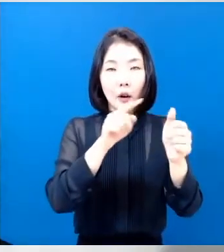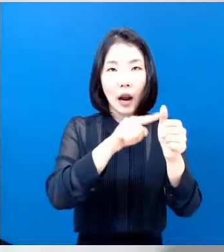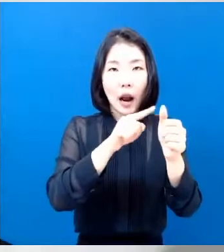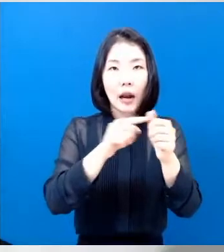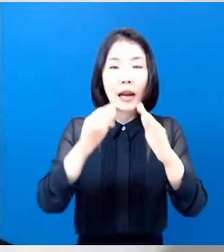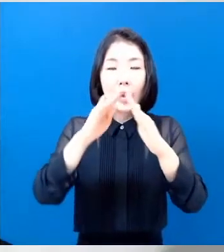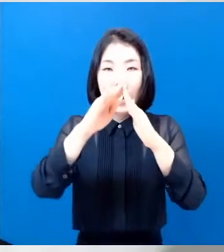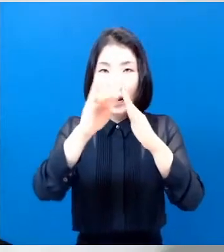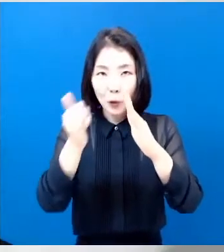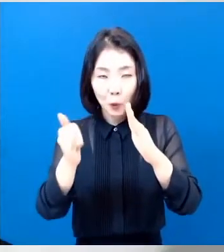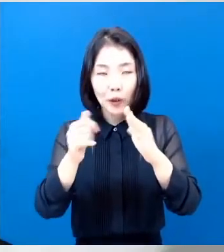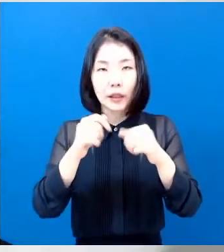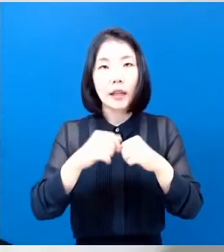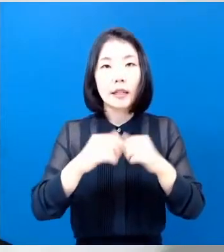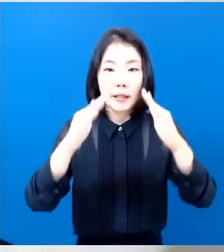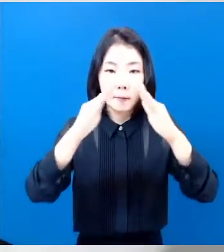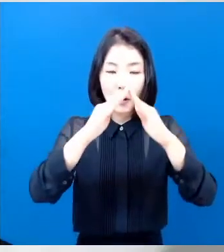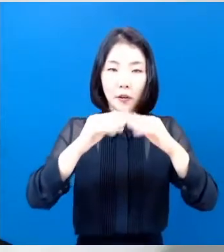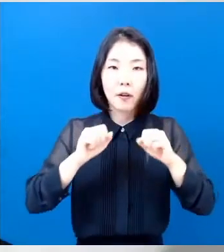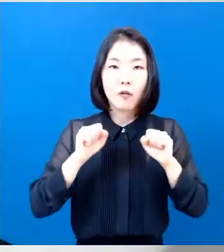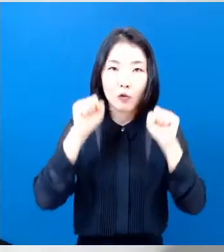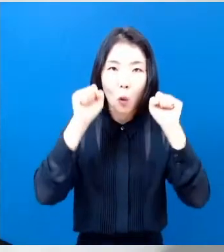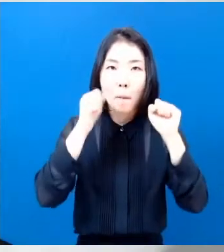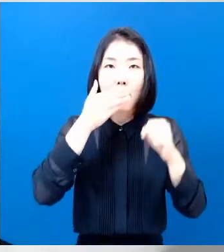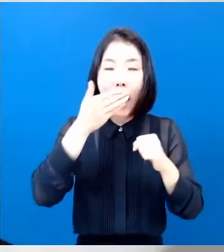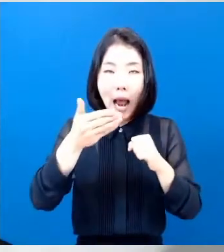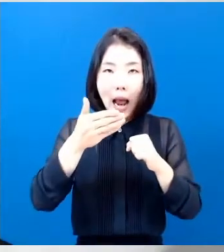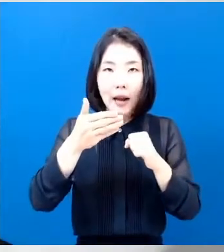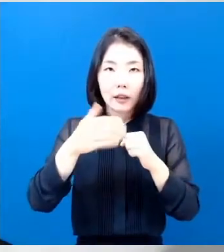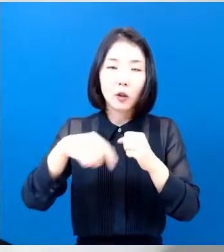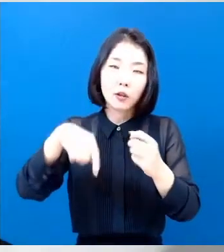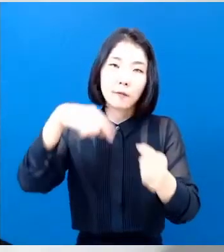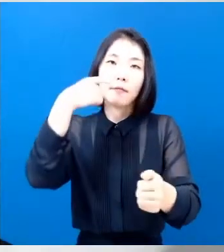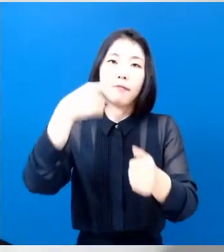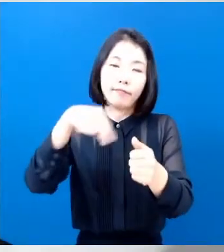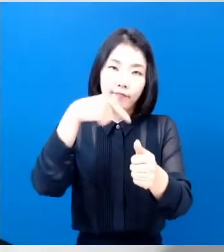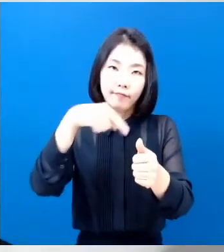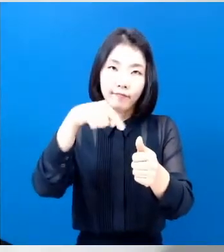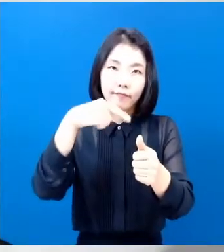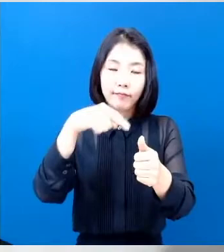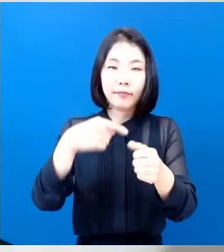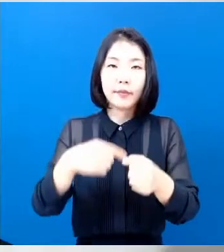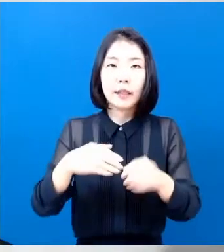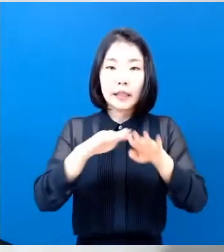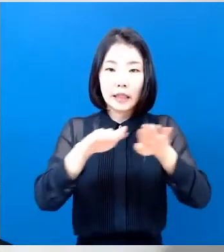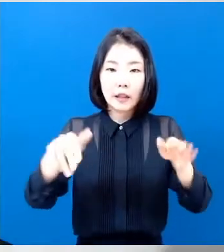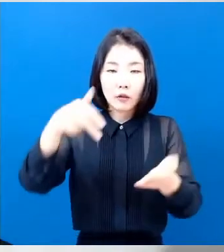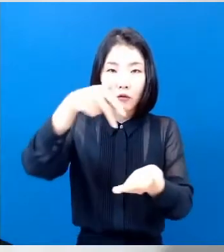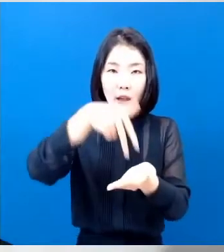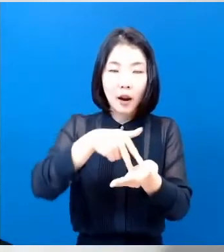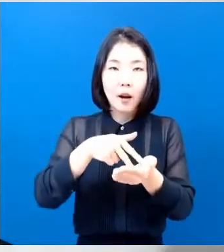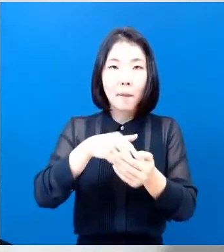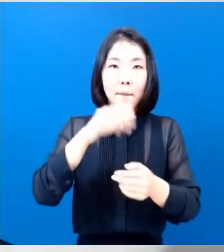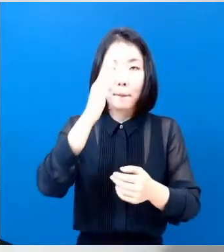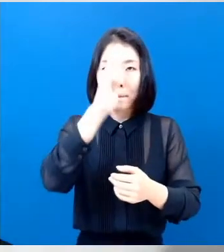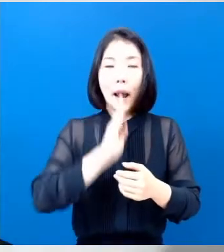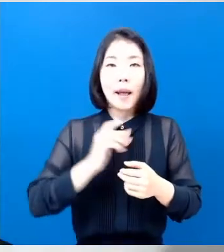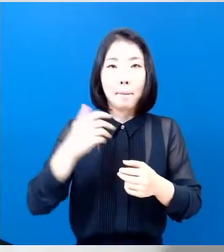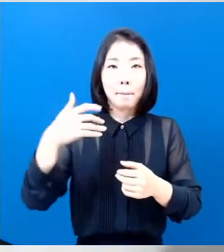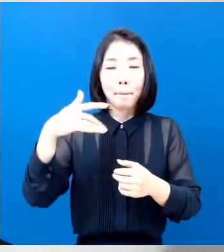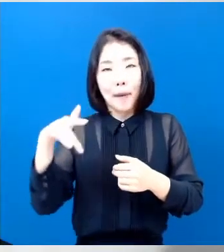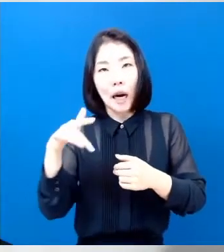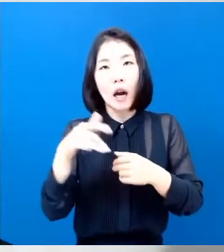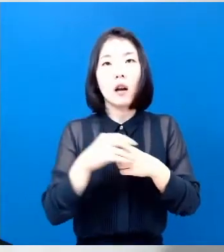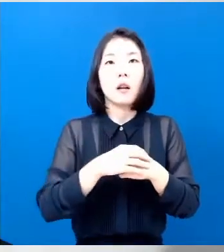가정에서 쉽게 따라할 수 있는 운동방법을 교육 실시 하였으며 지상에서 운동으로는 편마비 환자 스트레칭